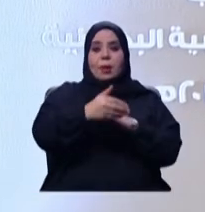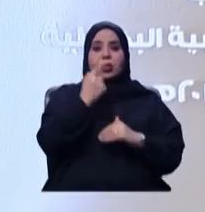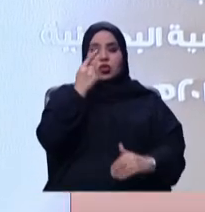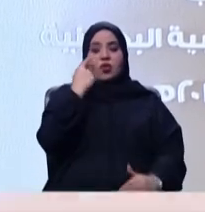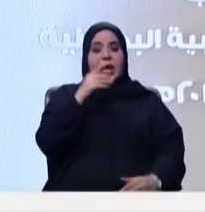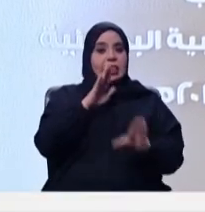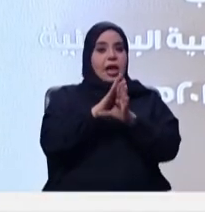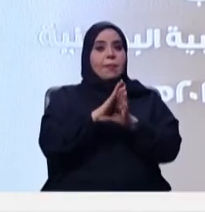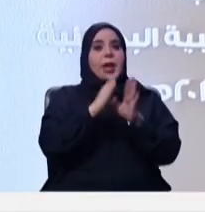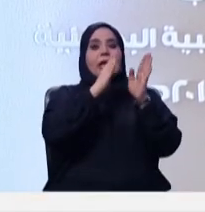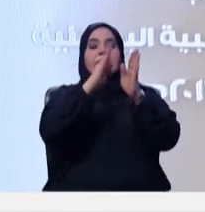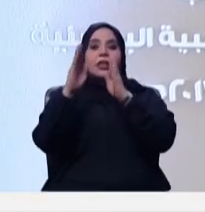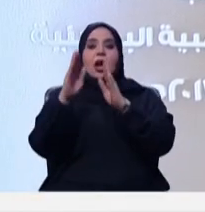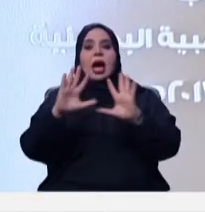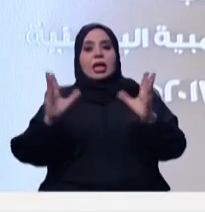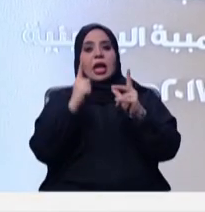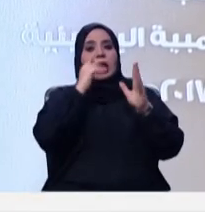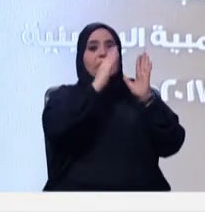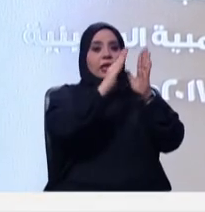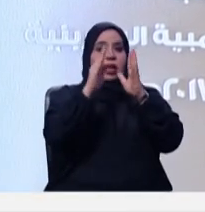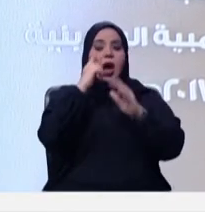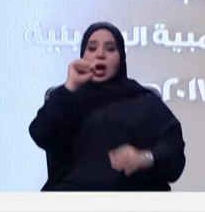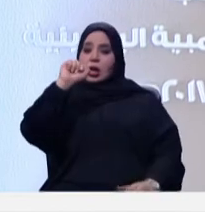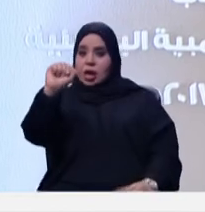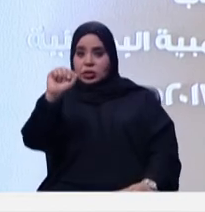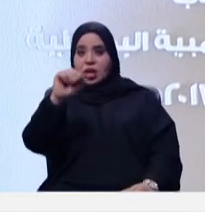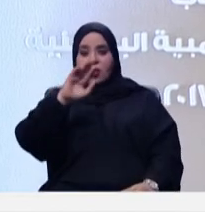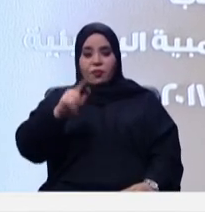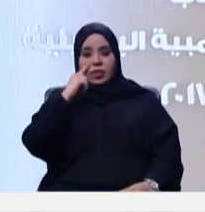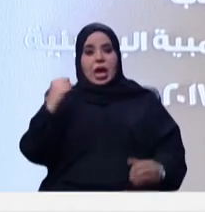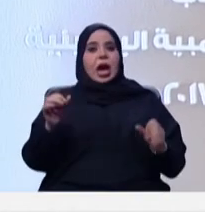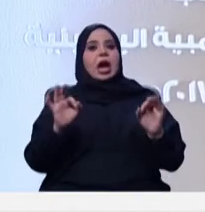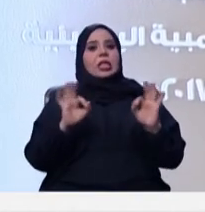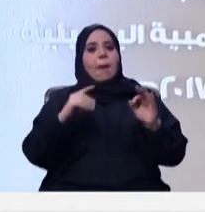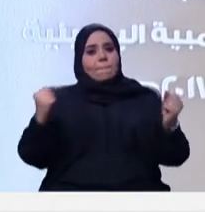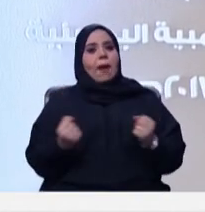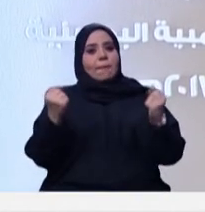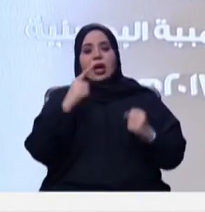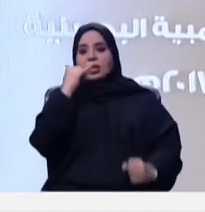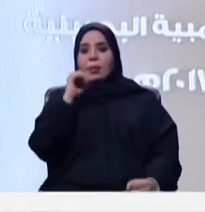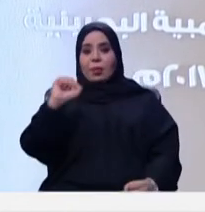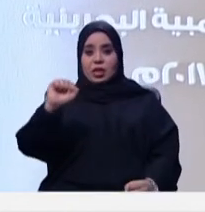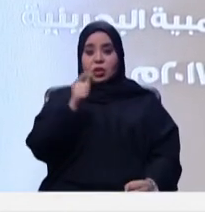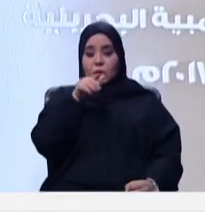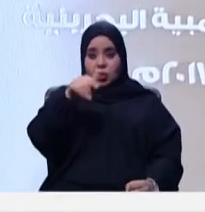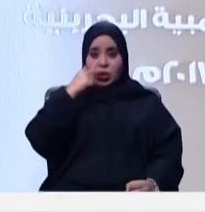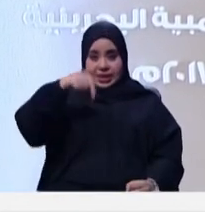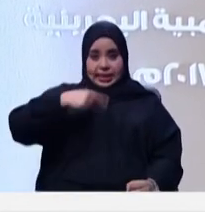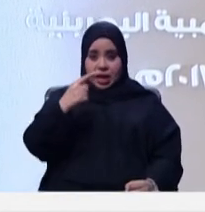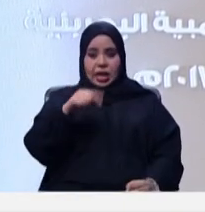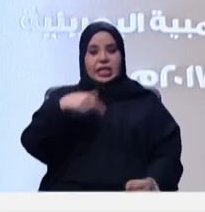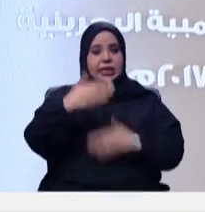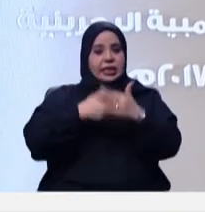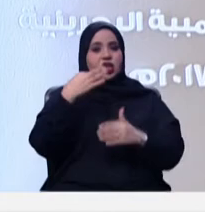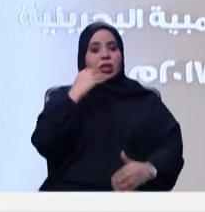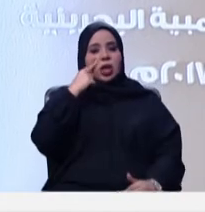اللي عندنا، كان احنا كل قطاع بيصير عنده تخصص يدرب فيه الشباب اللي يسجل في مدينة الشباب. وهالسنة احنا استحدثنا